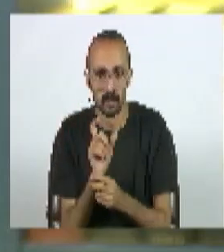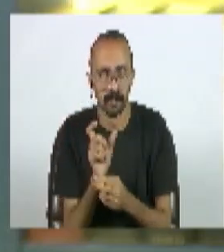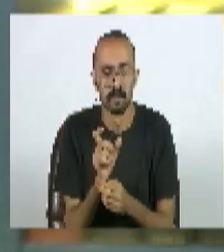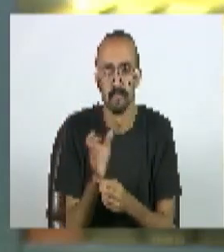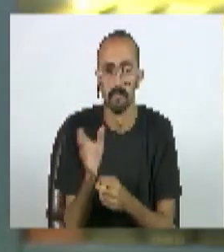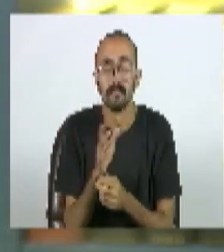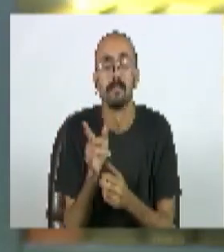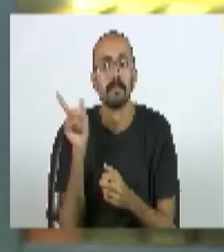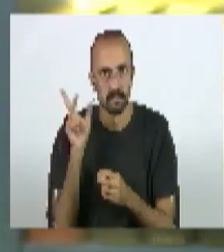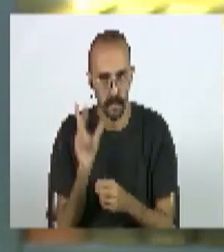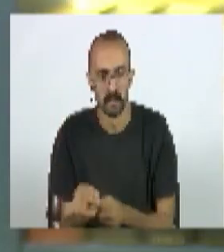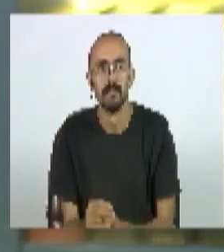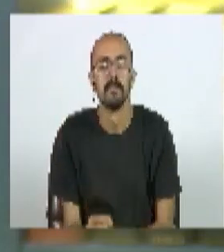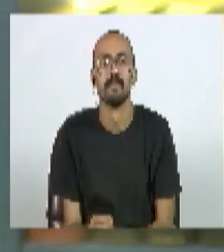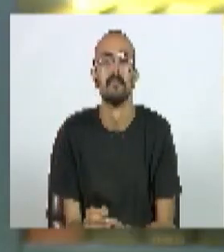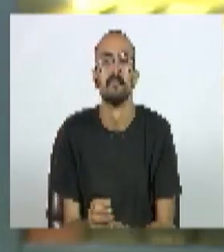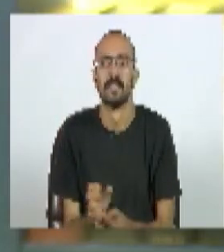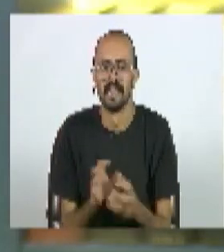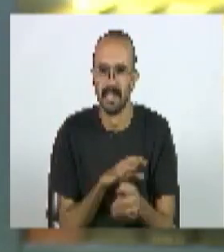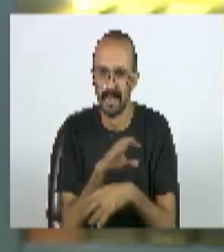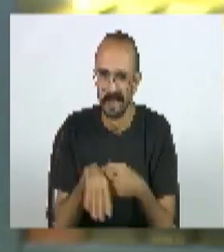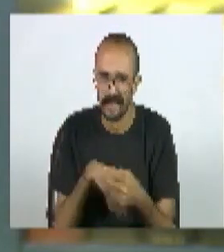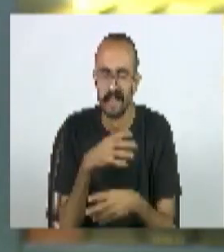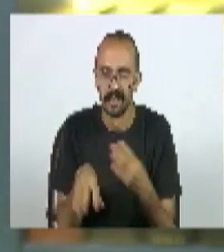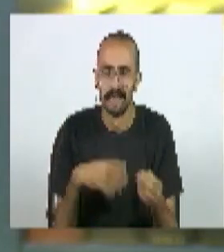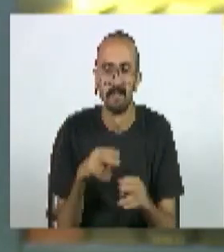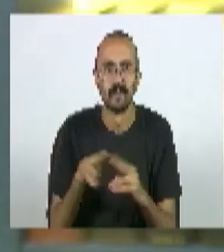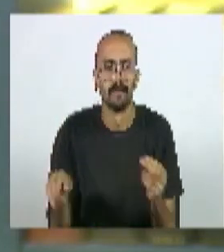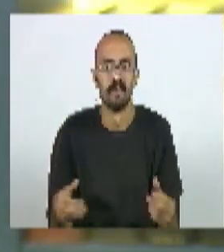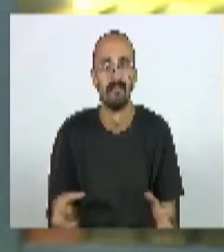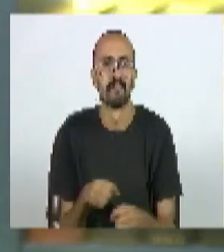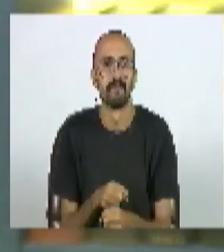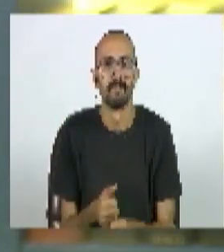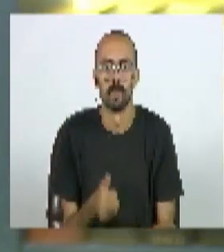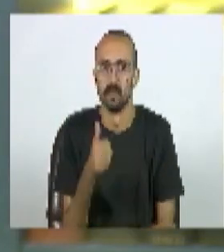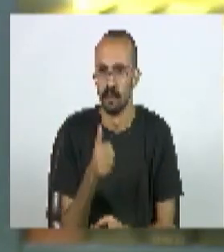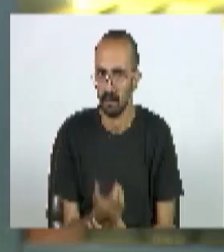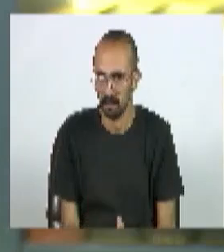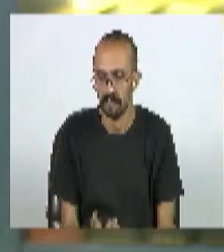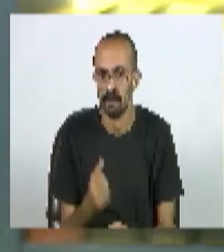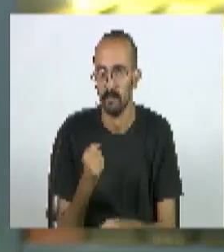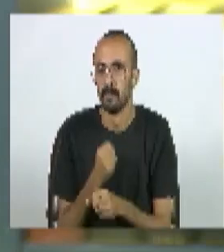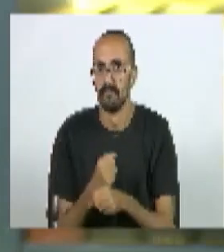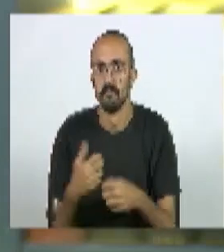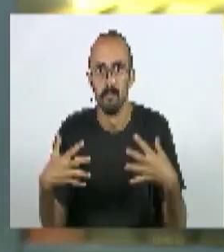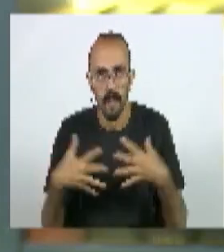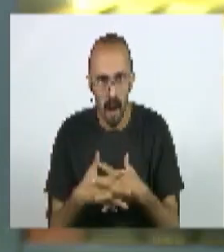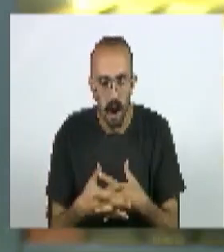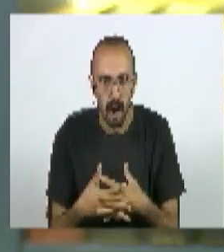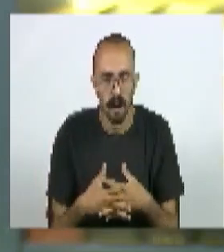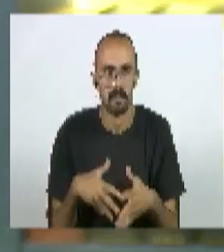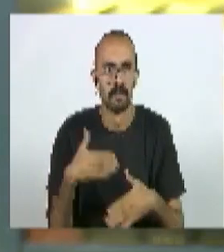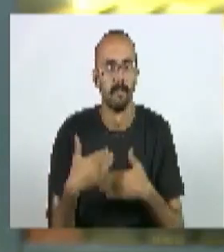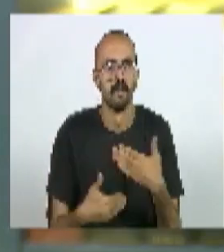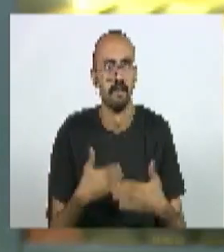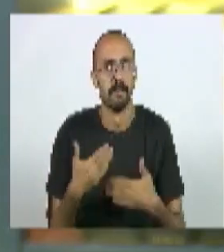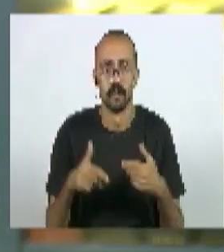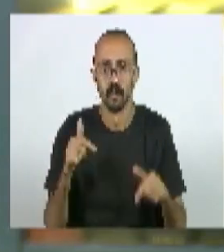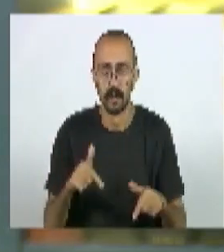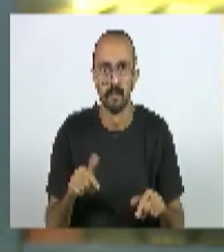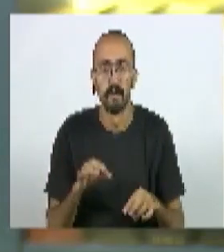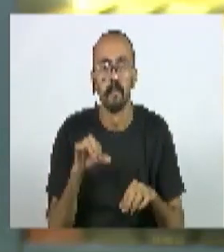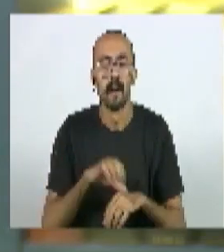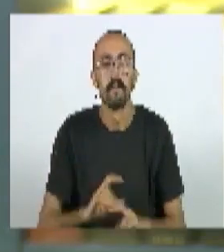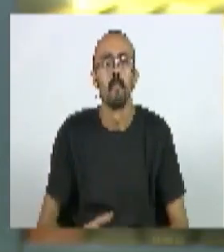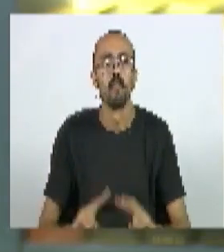لكنها قدرت ان هي تتجاوز هذا الانقسام من خلال التنمية والعمل المشترك، وبقت المكان دلوقتي بقى